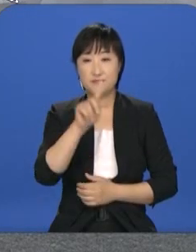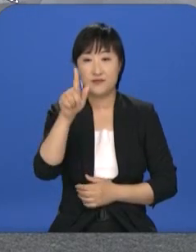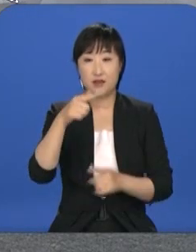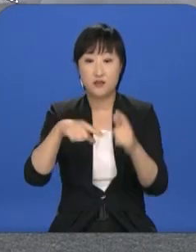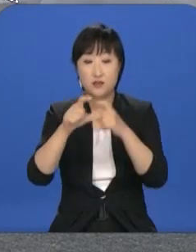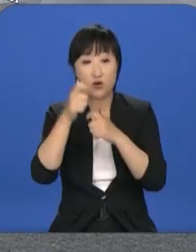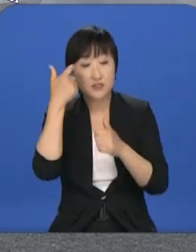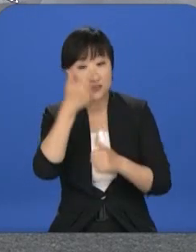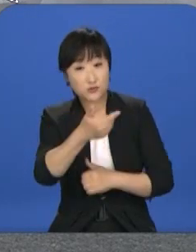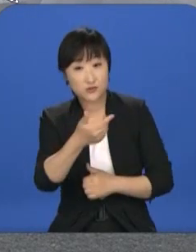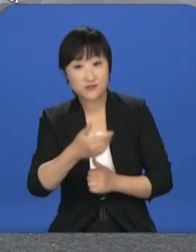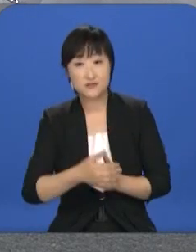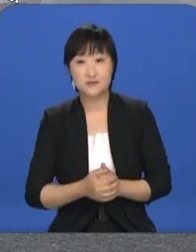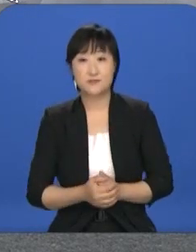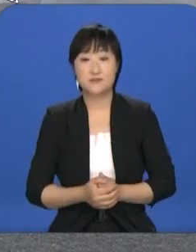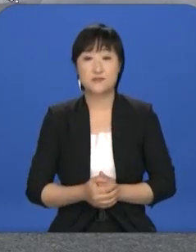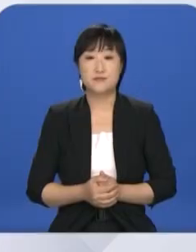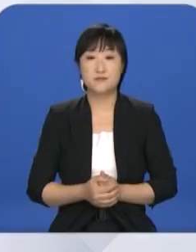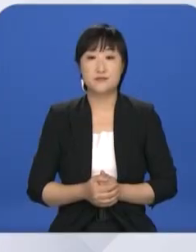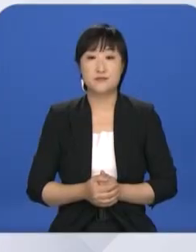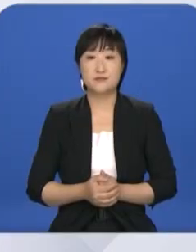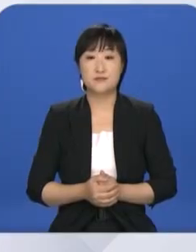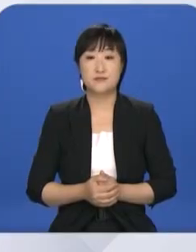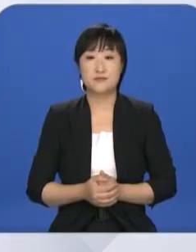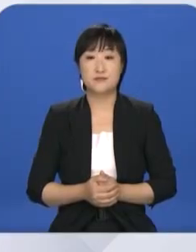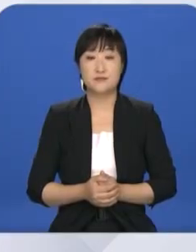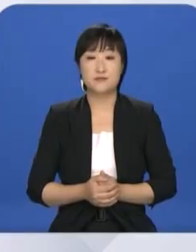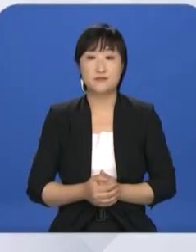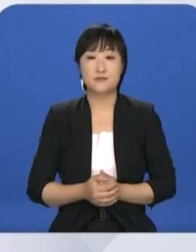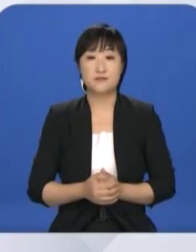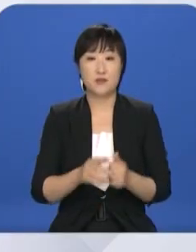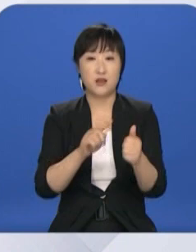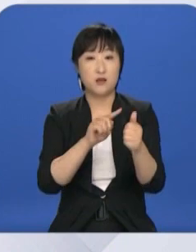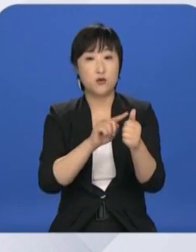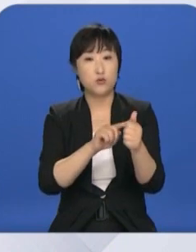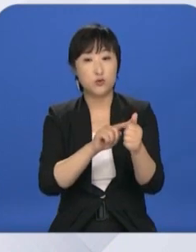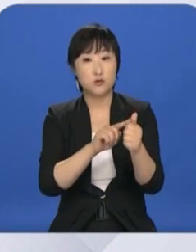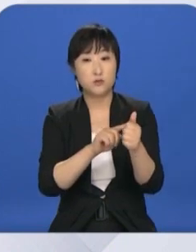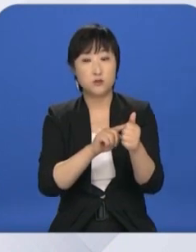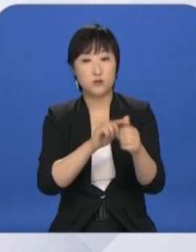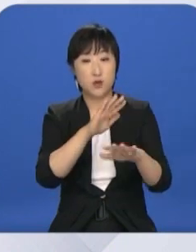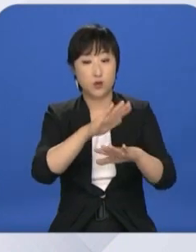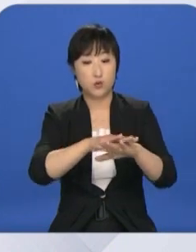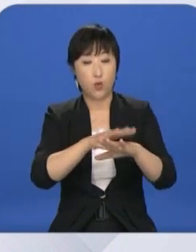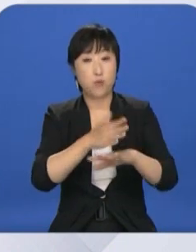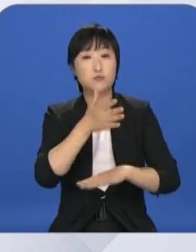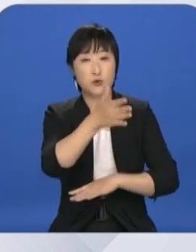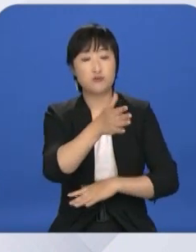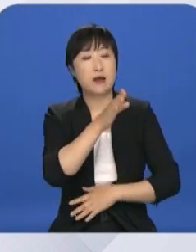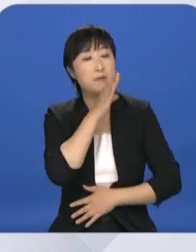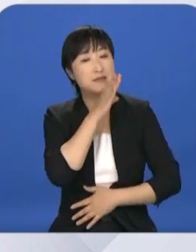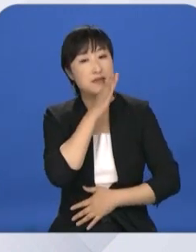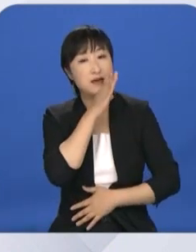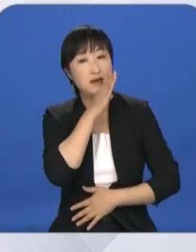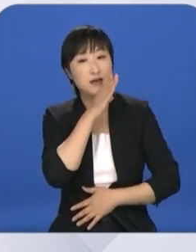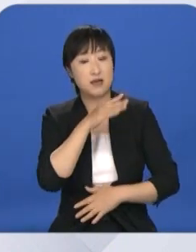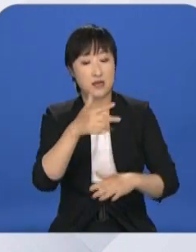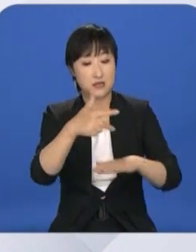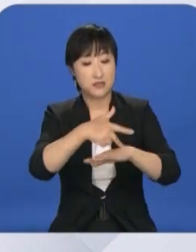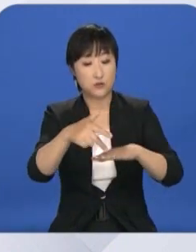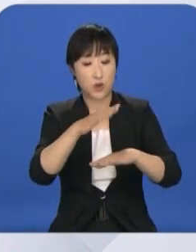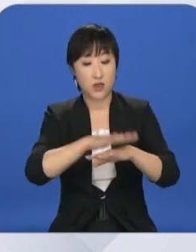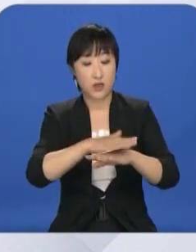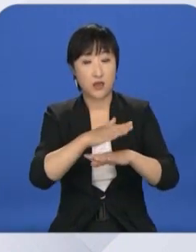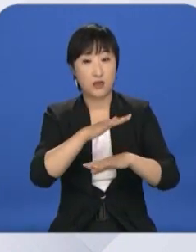박인환 후보 보충 질문 해주십시오. 우리 김희수 후보님은 농업 전문가이십니다. 진도